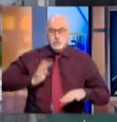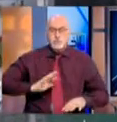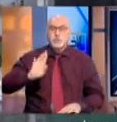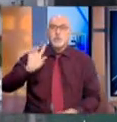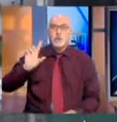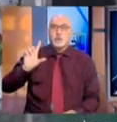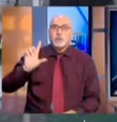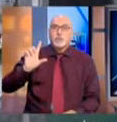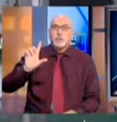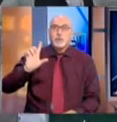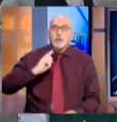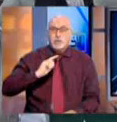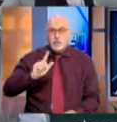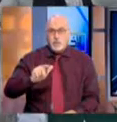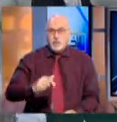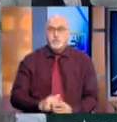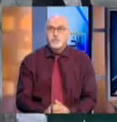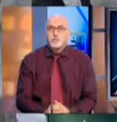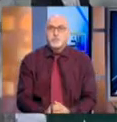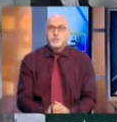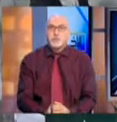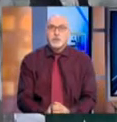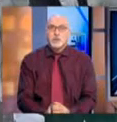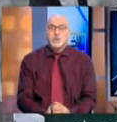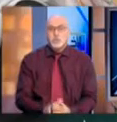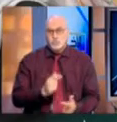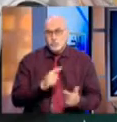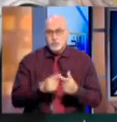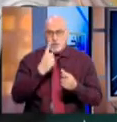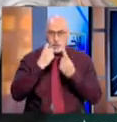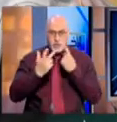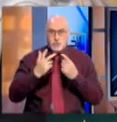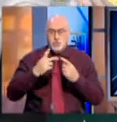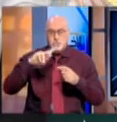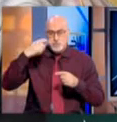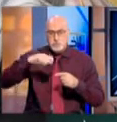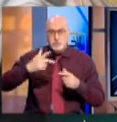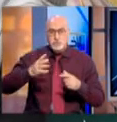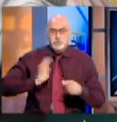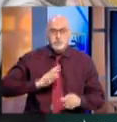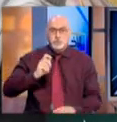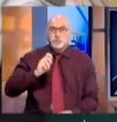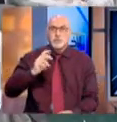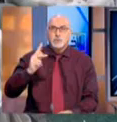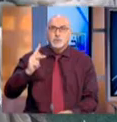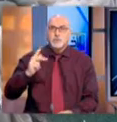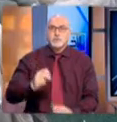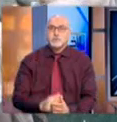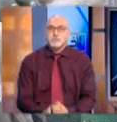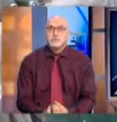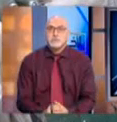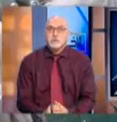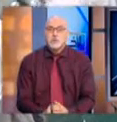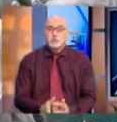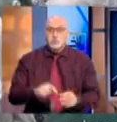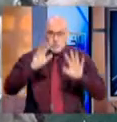والجالية الوطنية بالخارج رمطان العمامرة، ومدير ديوان رئاسة الجمهورية عبد العزيز خلاف،